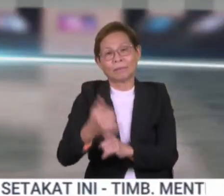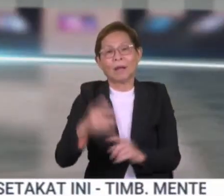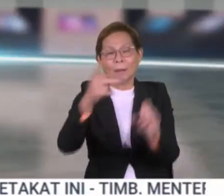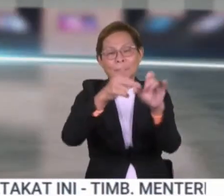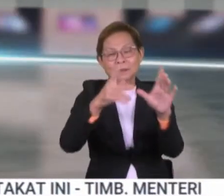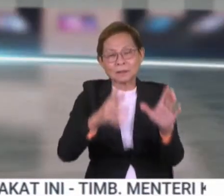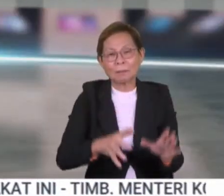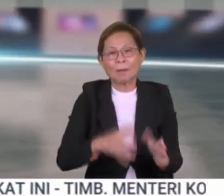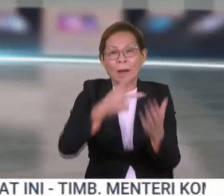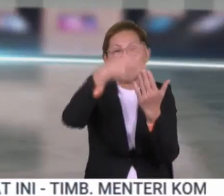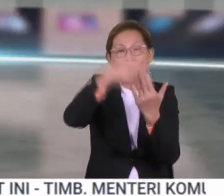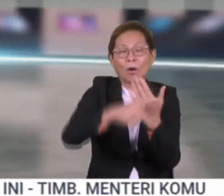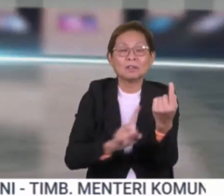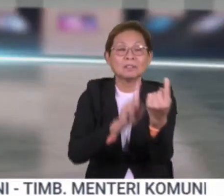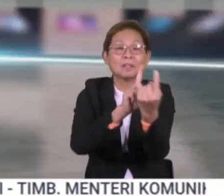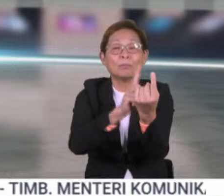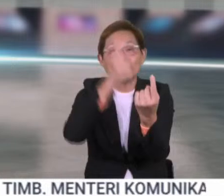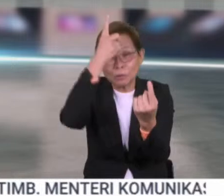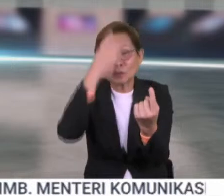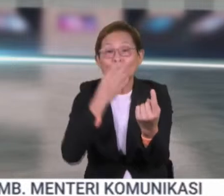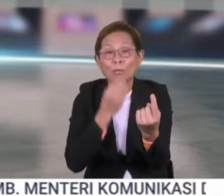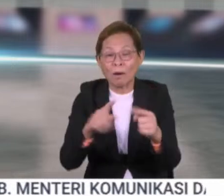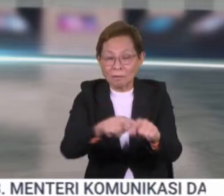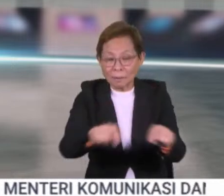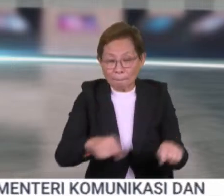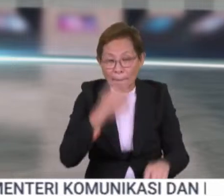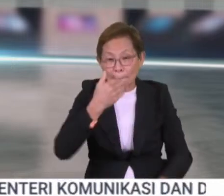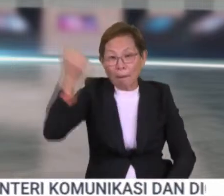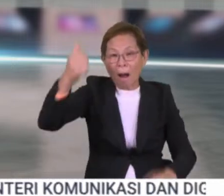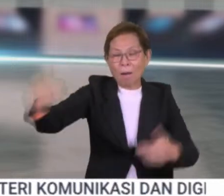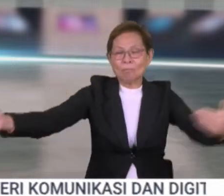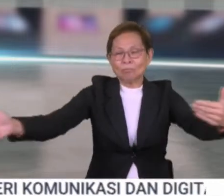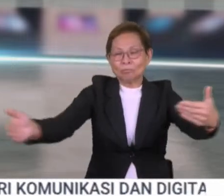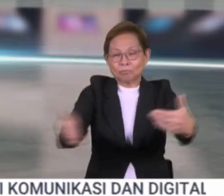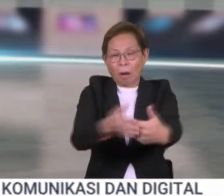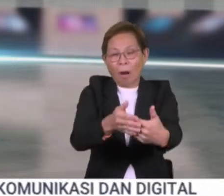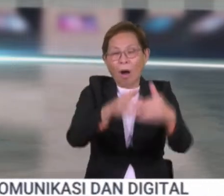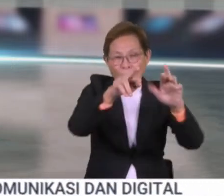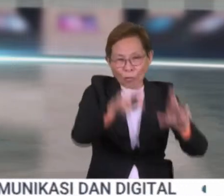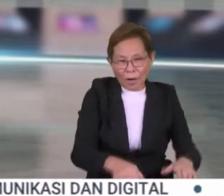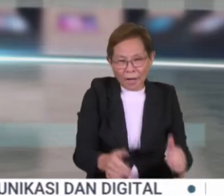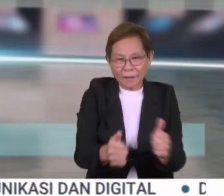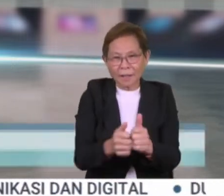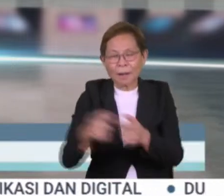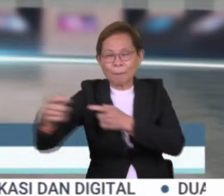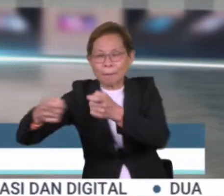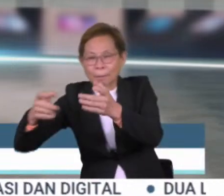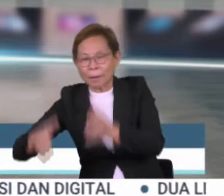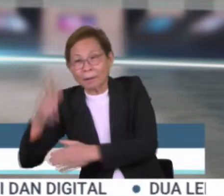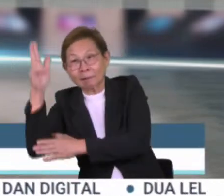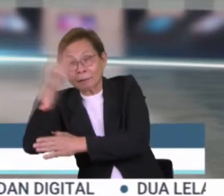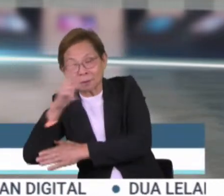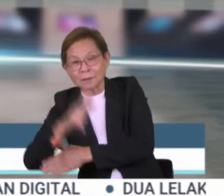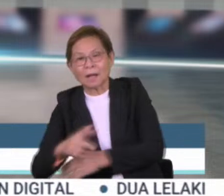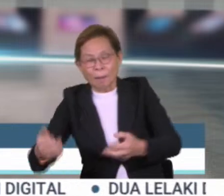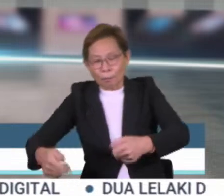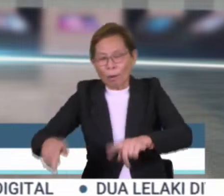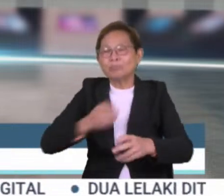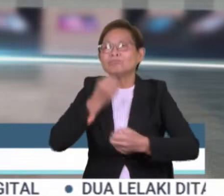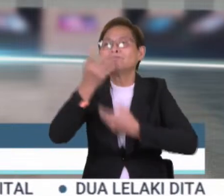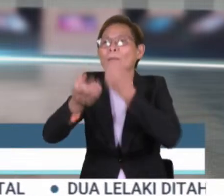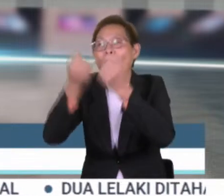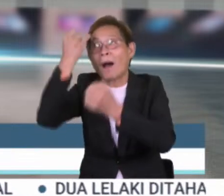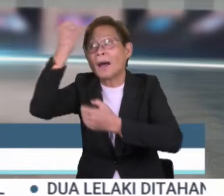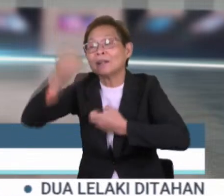Peserta menyifatkan program Temu Anwar platform terbaik merapatkan jurang rakyat dengan pentadbiran kerajaan. Peluang